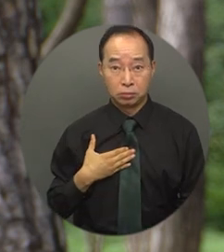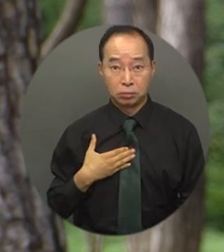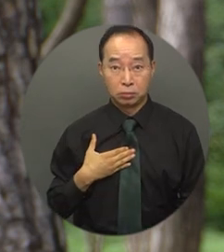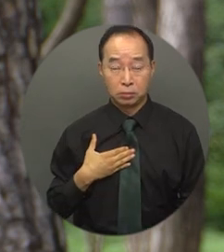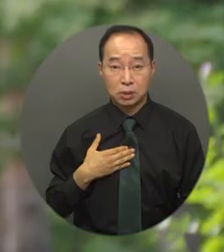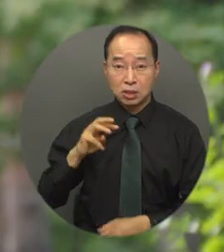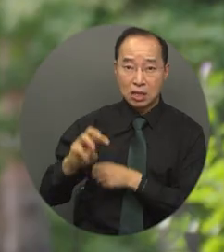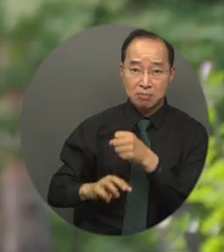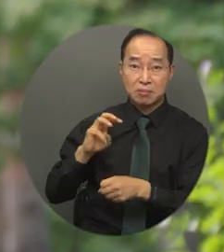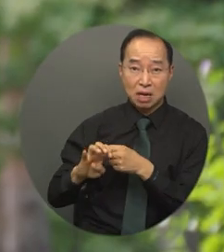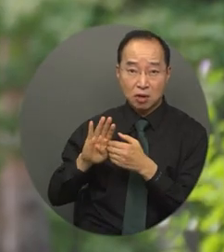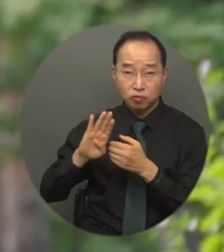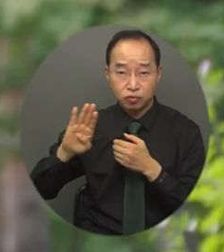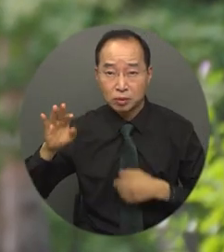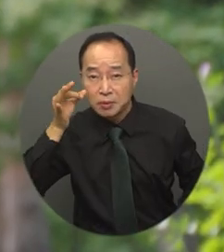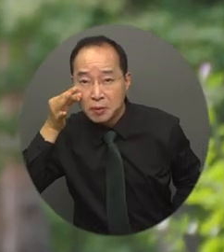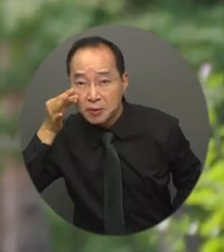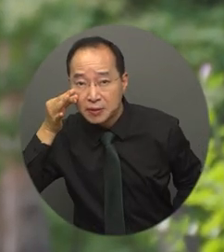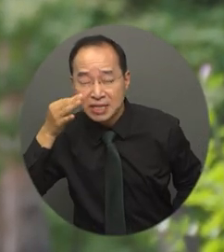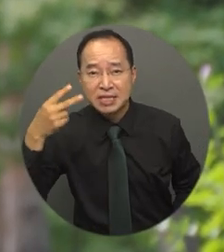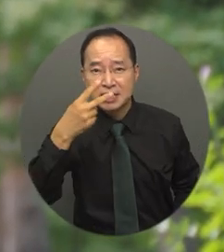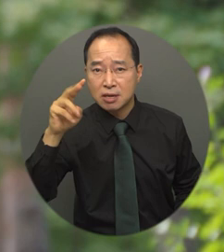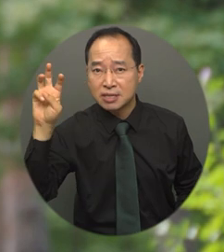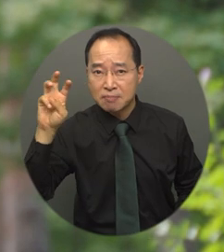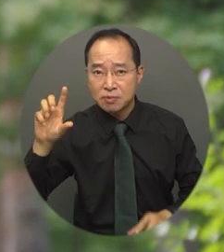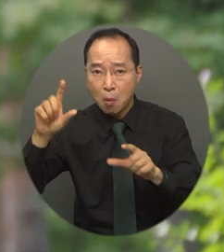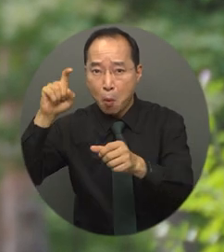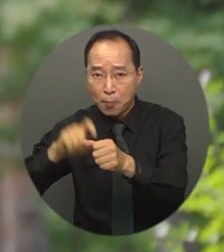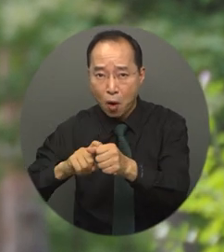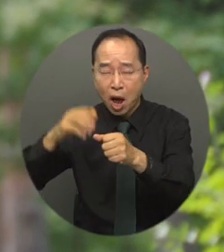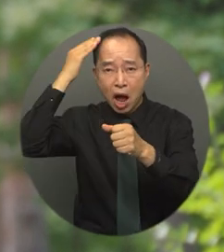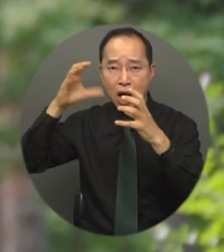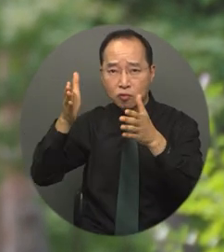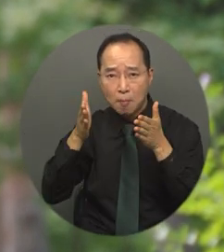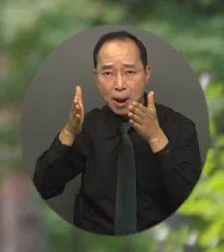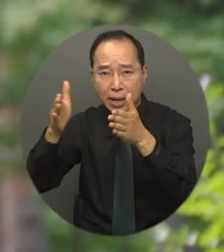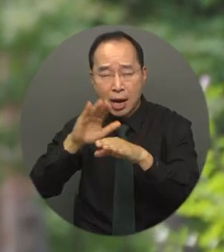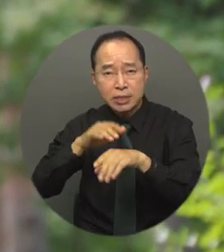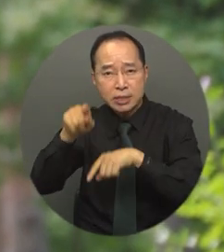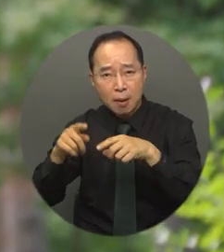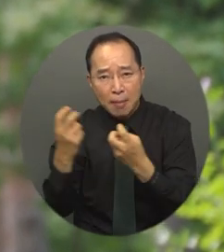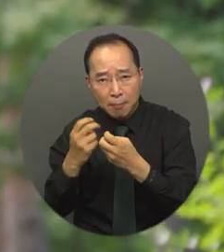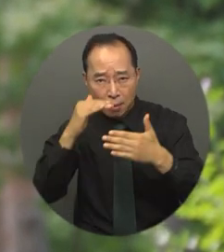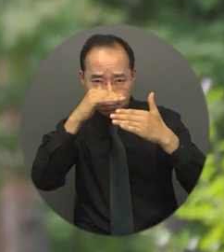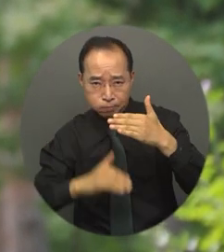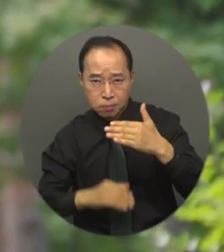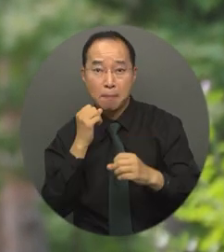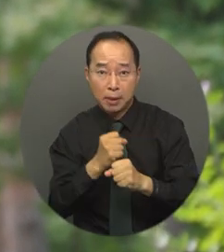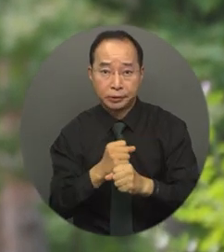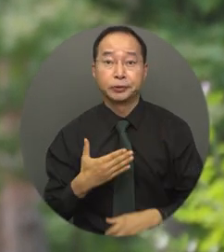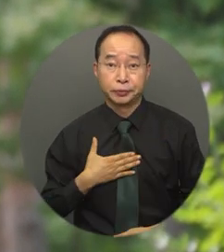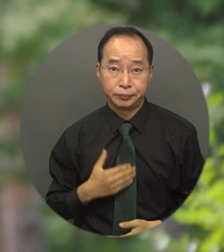목표로 대한민국이 나아갈 비전과 정책 방향 그리고 실천 전략을 만들었습니다.